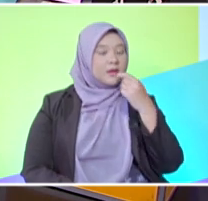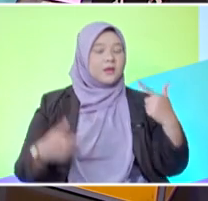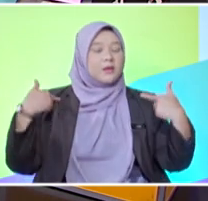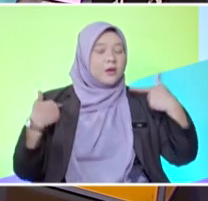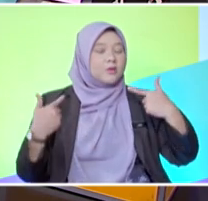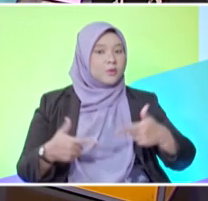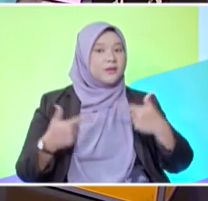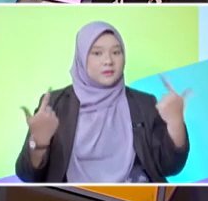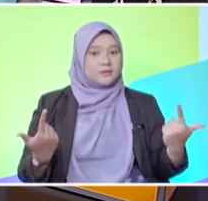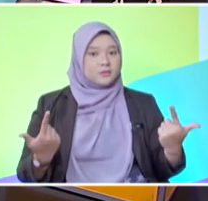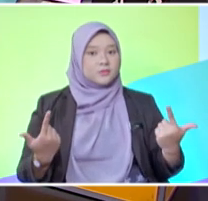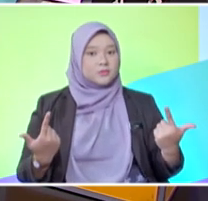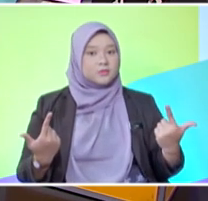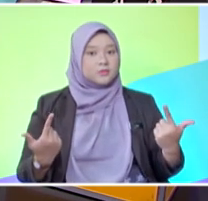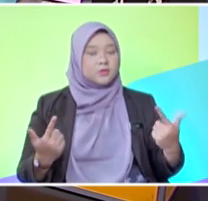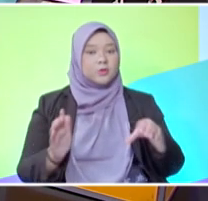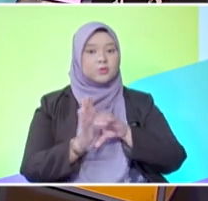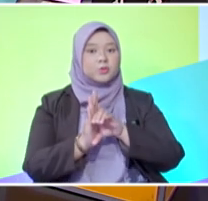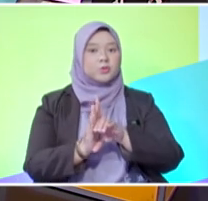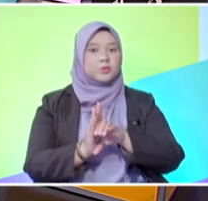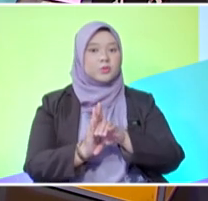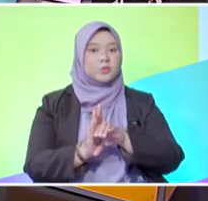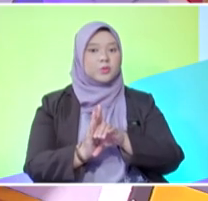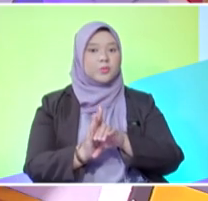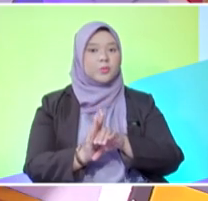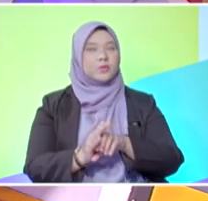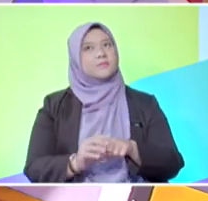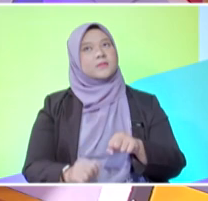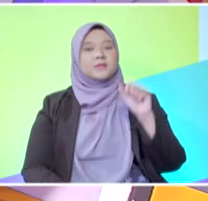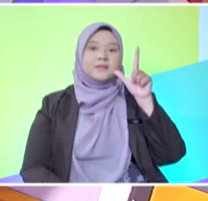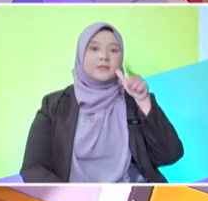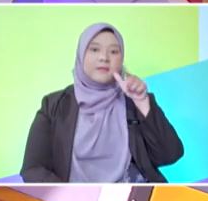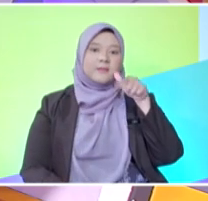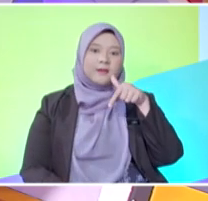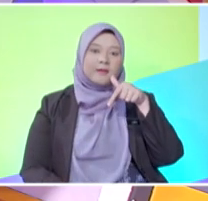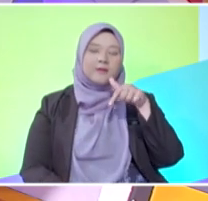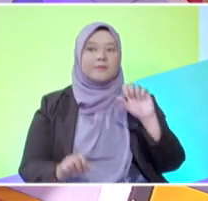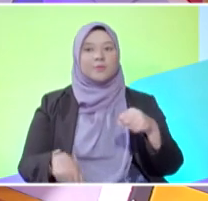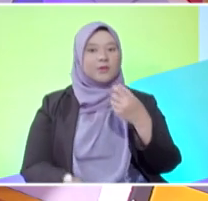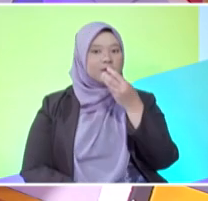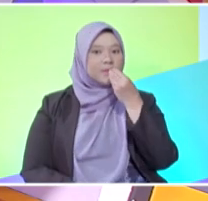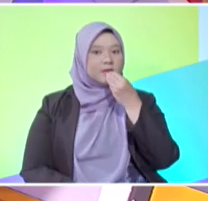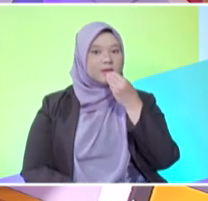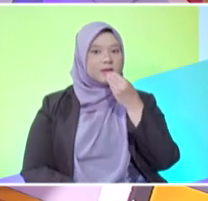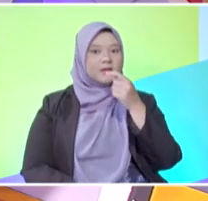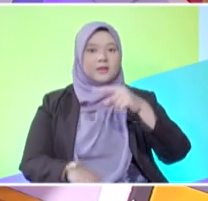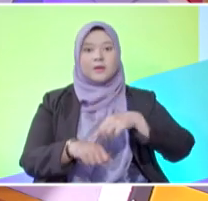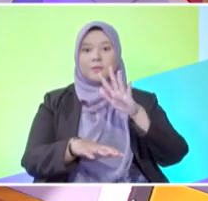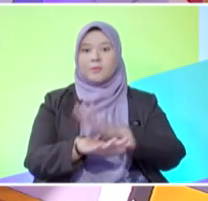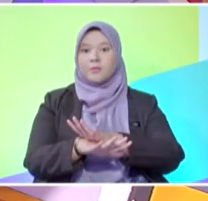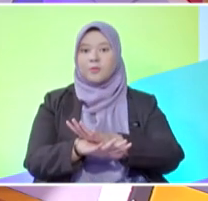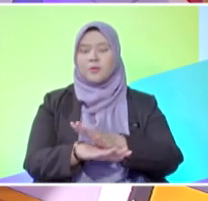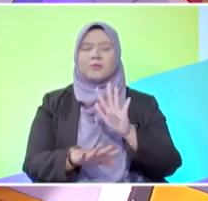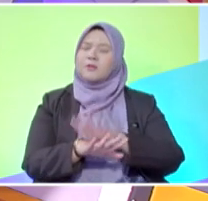tadi mematuk itik contoh hewan yang ketiga yang makan daging